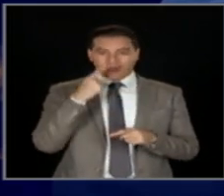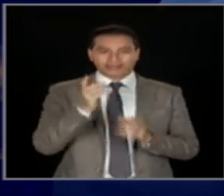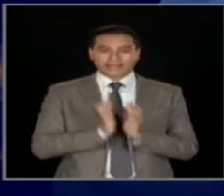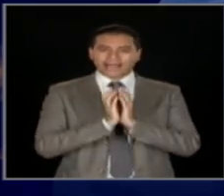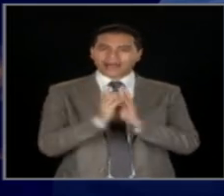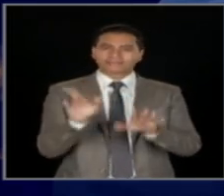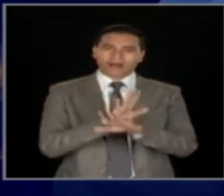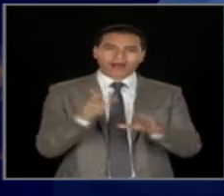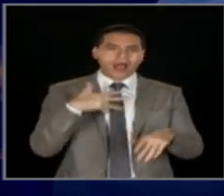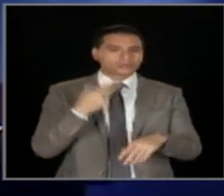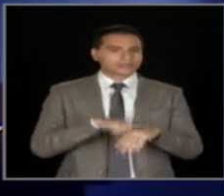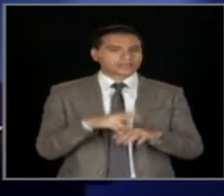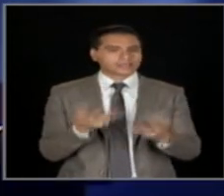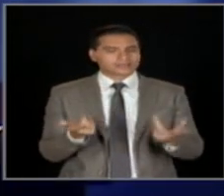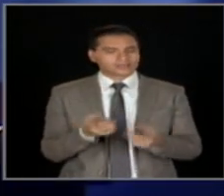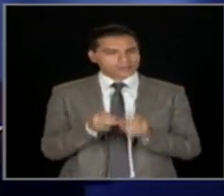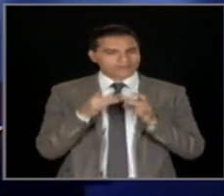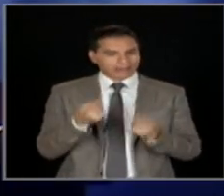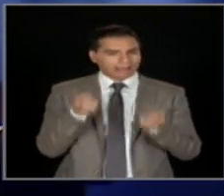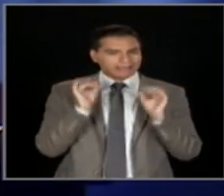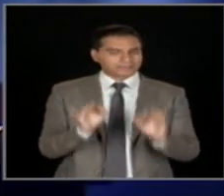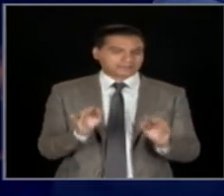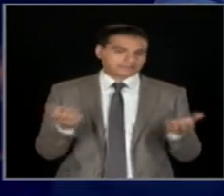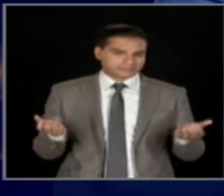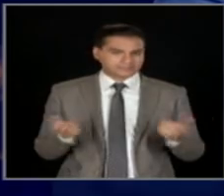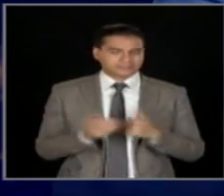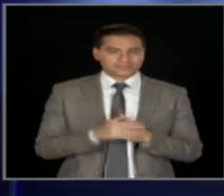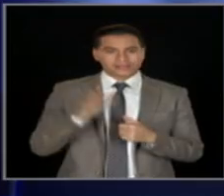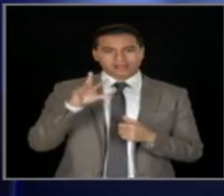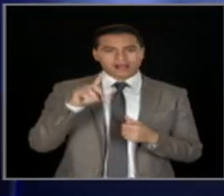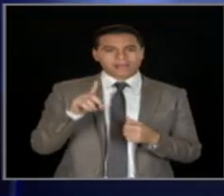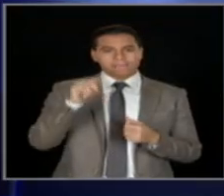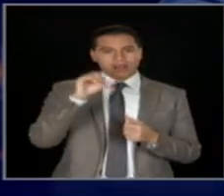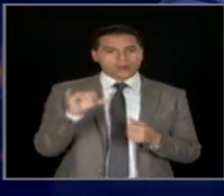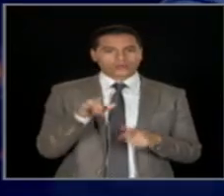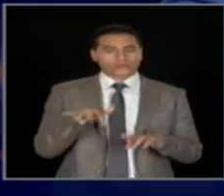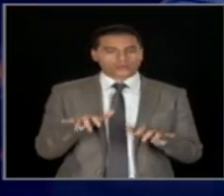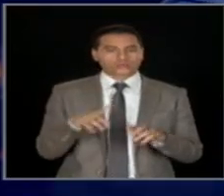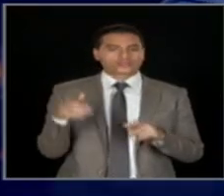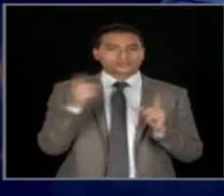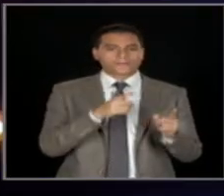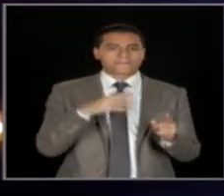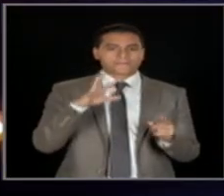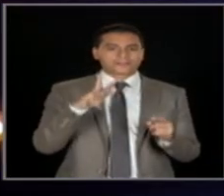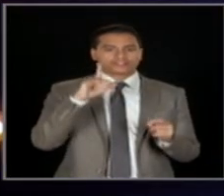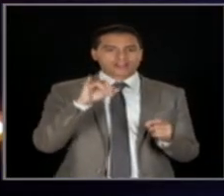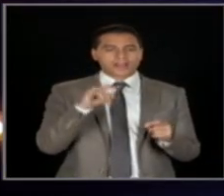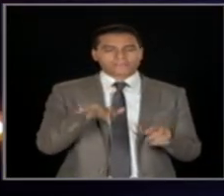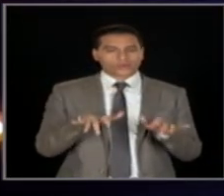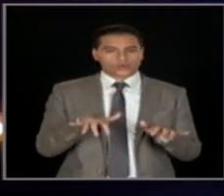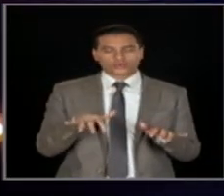كاس النهارده، عايز ايه تاني؟ بس كده، شكرا. حاجه غريبه والله. هلباوي تكنولوجيا، هشام حسن